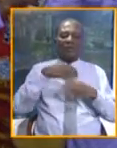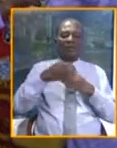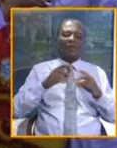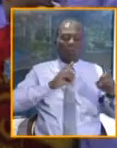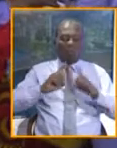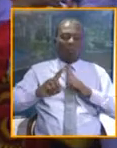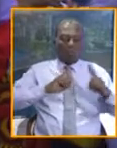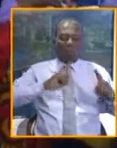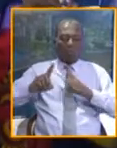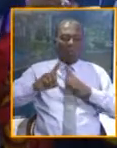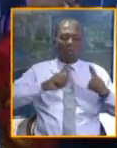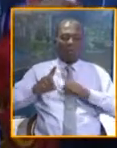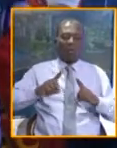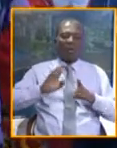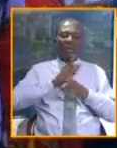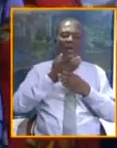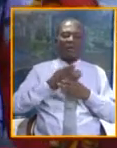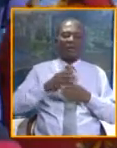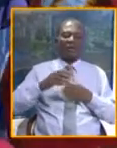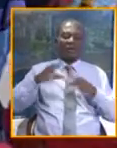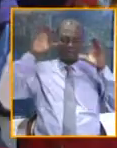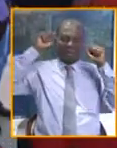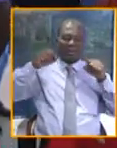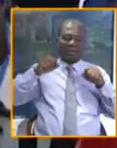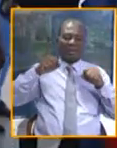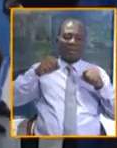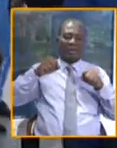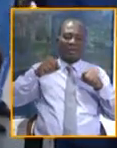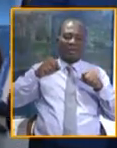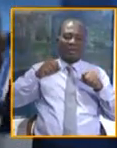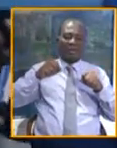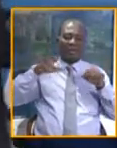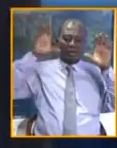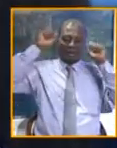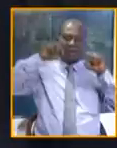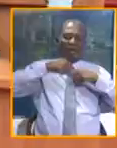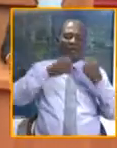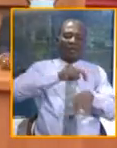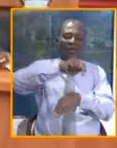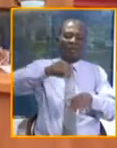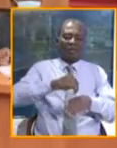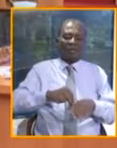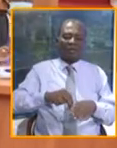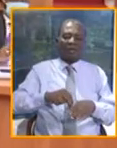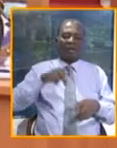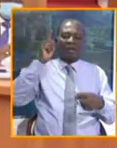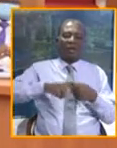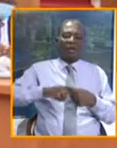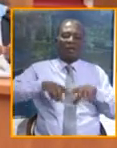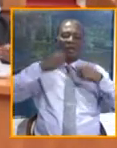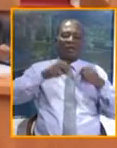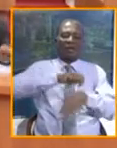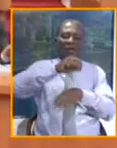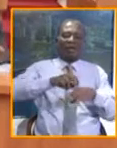après discussion entre les différents présidents du groupe parlementaire et le président de l'Assemblée nationale. À l'Assemblée nationale ce